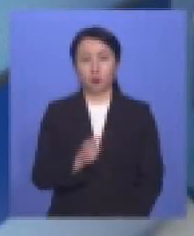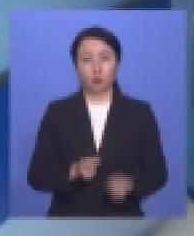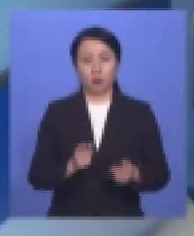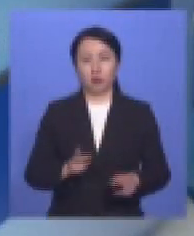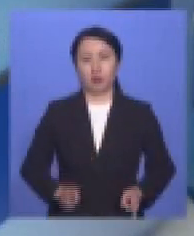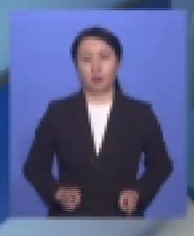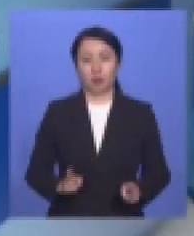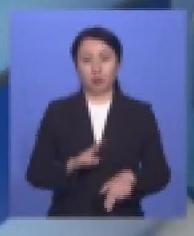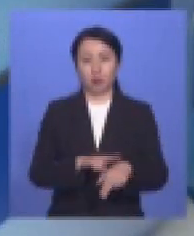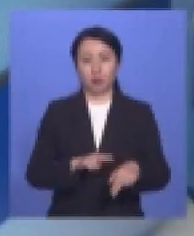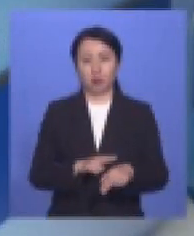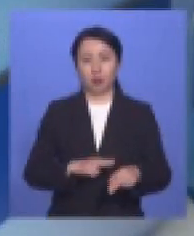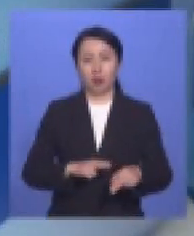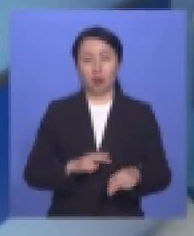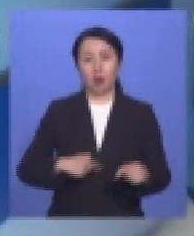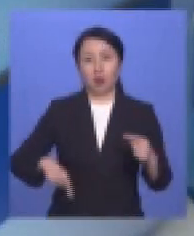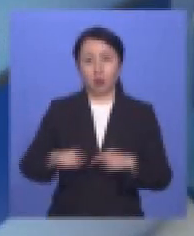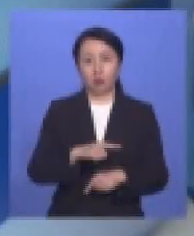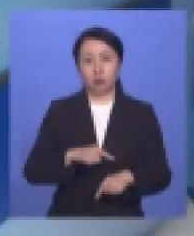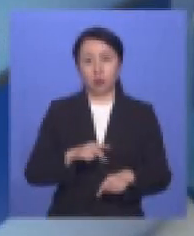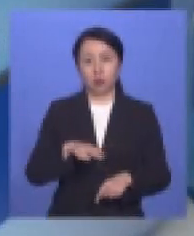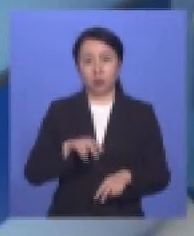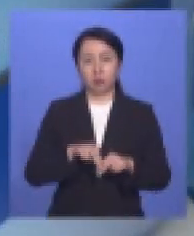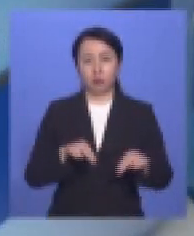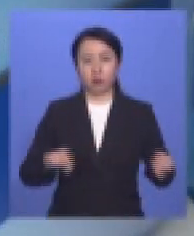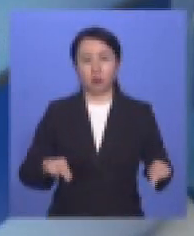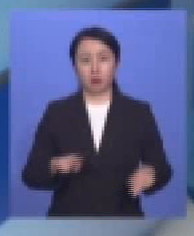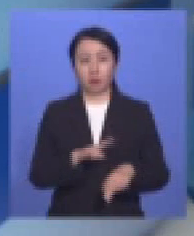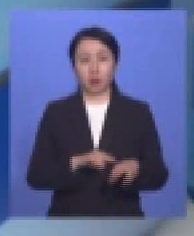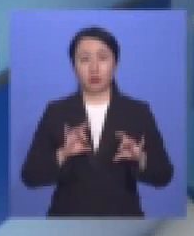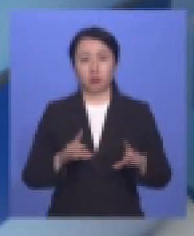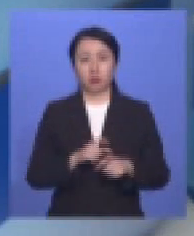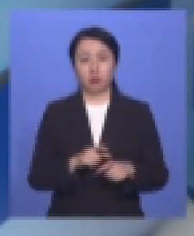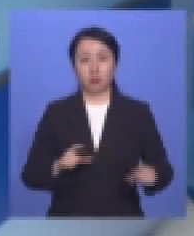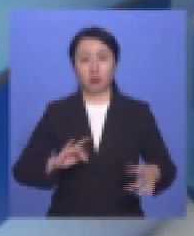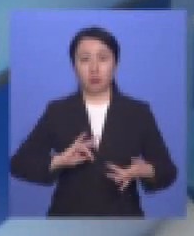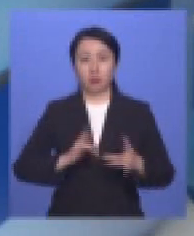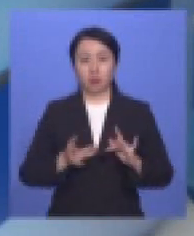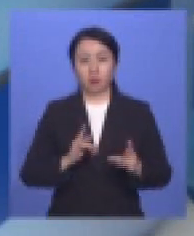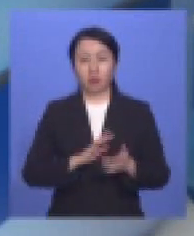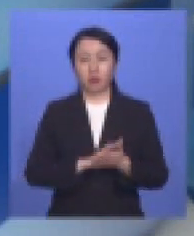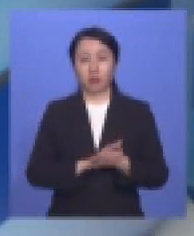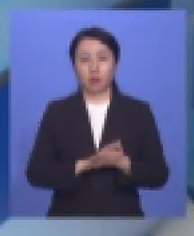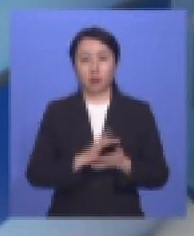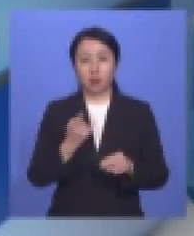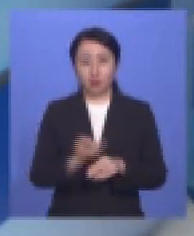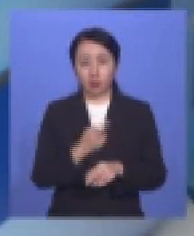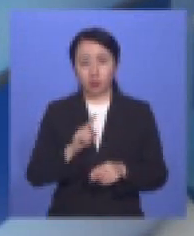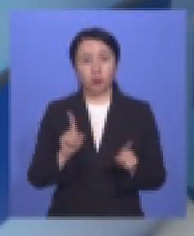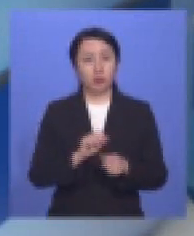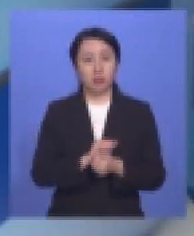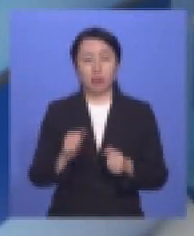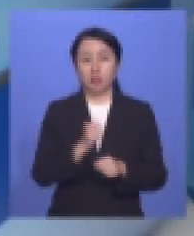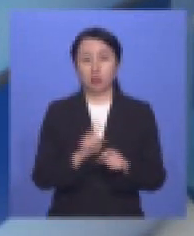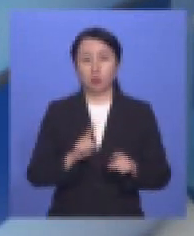Сотрудники управления криминальной полиции объезжают дачи Петропавловска. Оперативники рассказывают горожанам о цифровой гигиене и о том, что